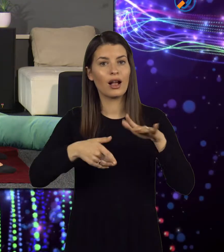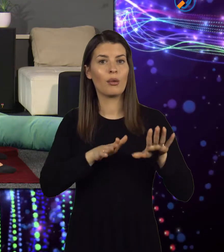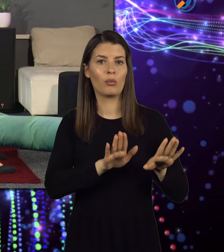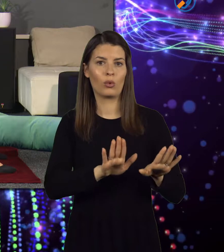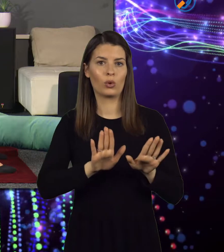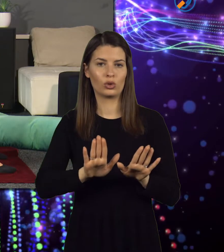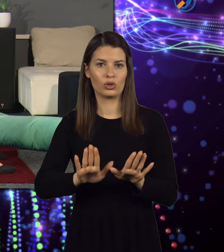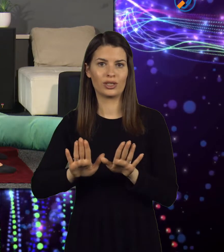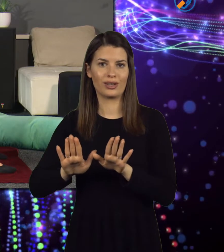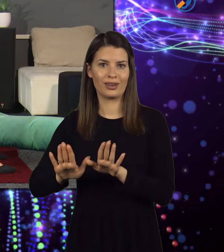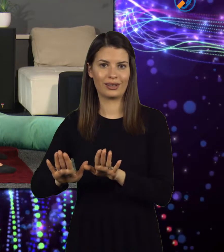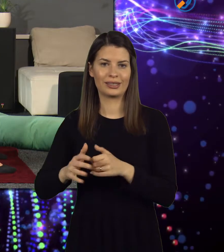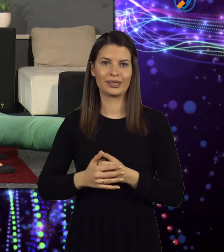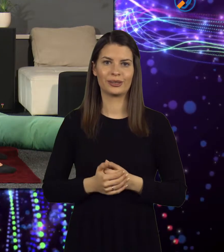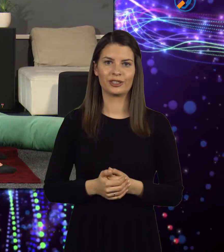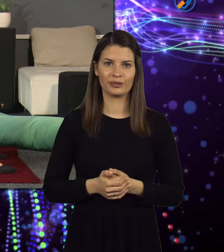počasi.